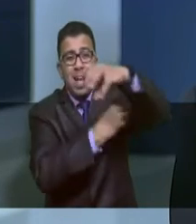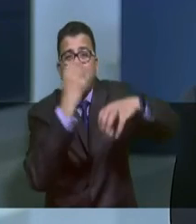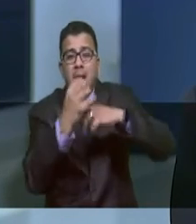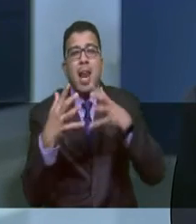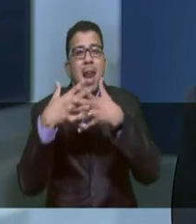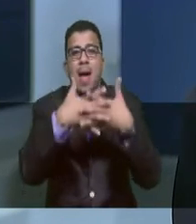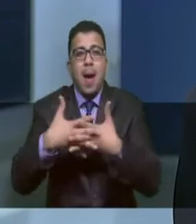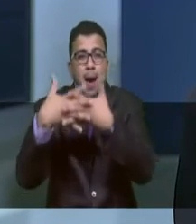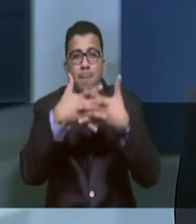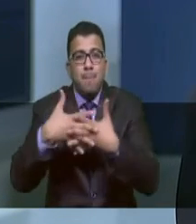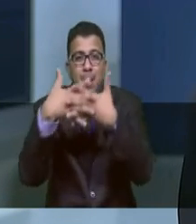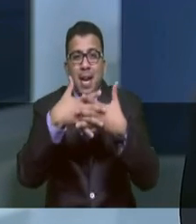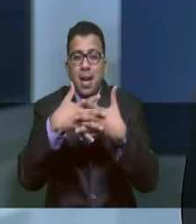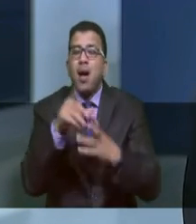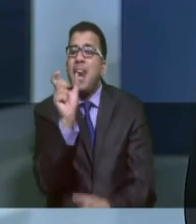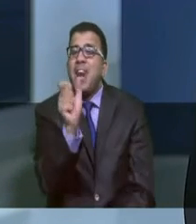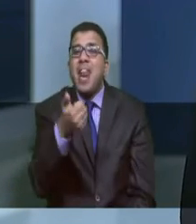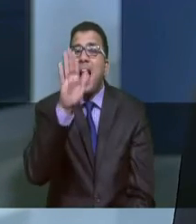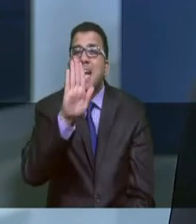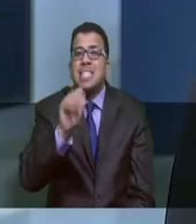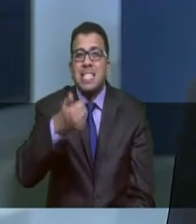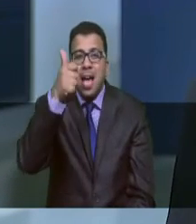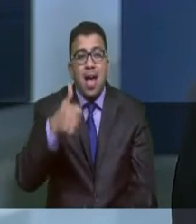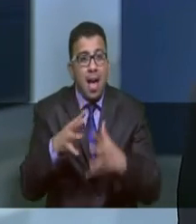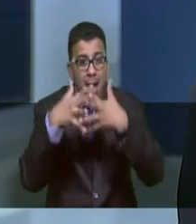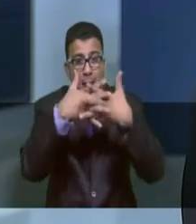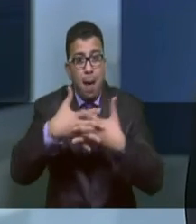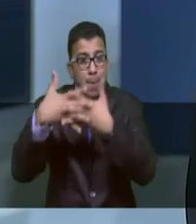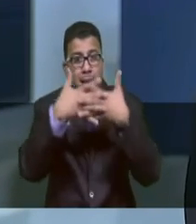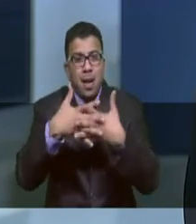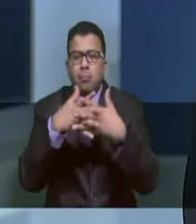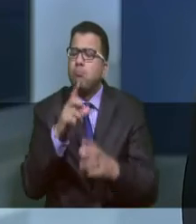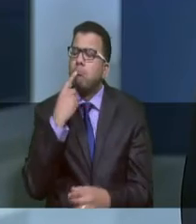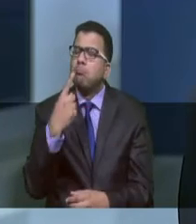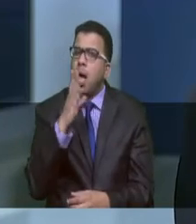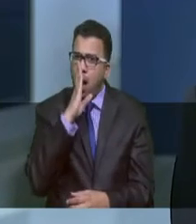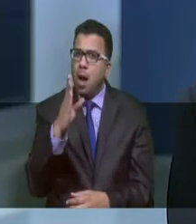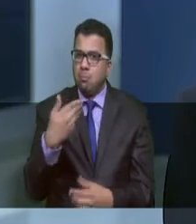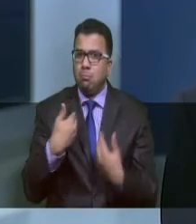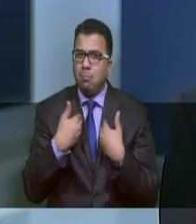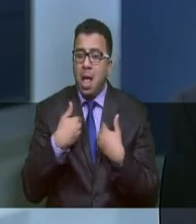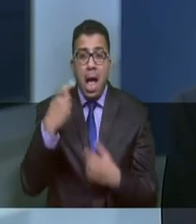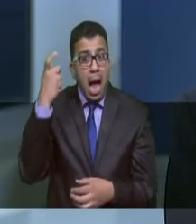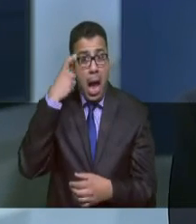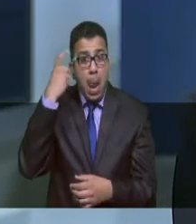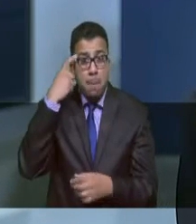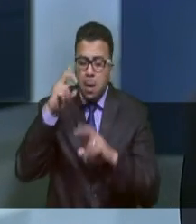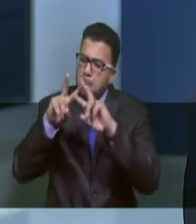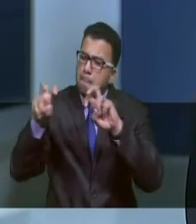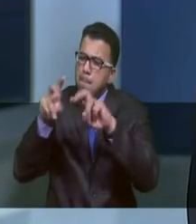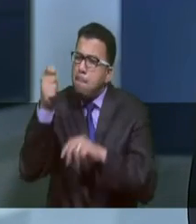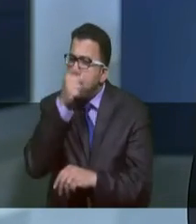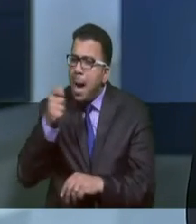ووكالة ناسا الأمريكية، وهذه بالحقيقة تعطينا مجال علمي وبحثي